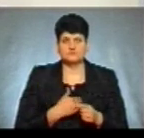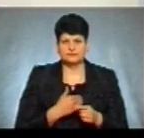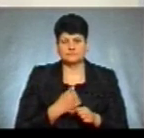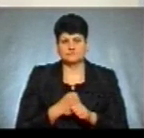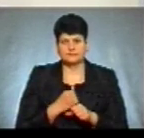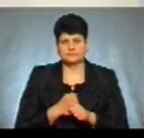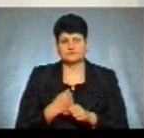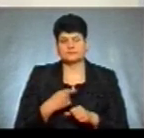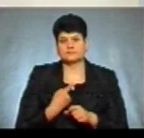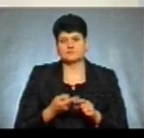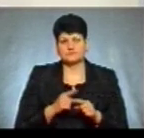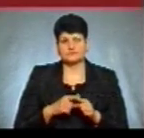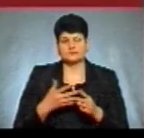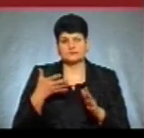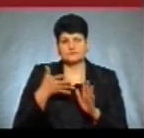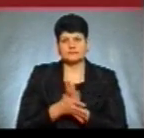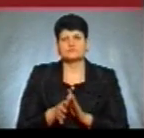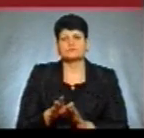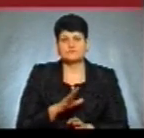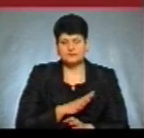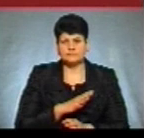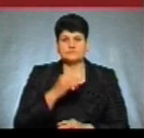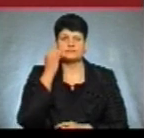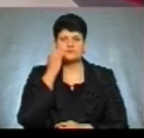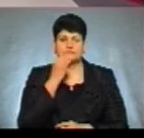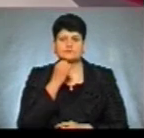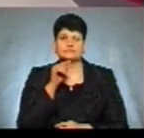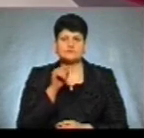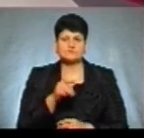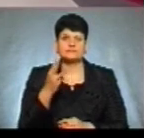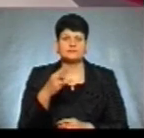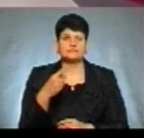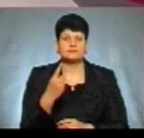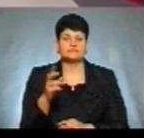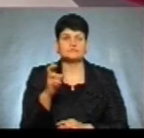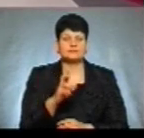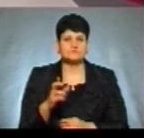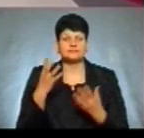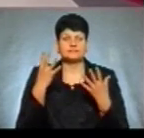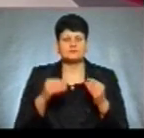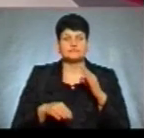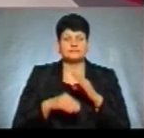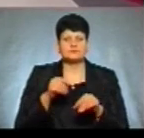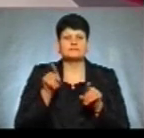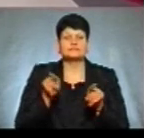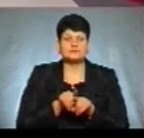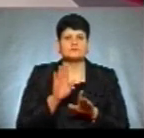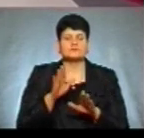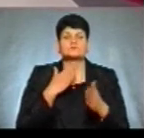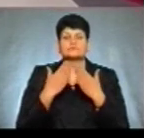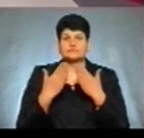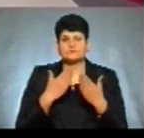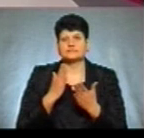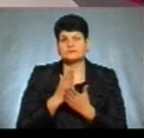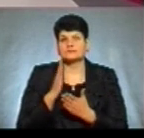це розуміння здобули. Що ж, я вам дякую. Сподіваюся, що, власне, і 31 березня у день виборів також будемо спілкуватись, тому що будемо